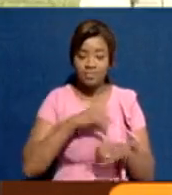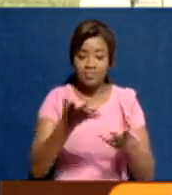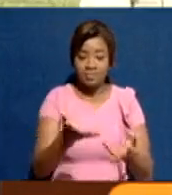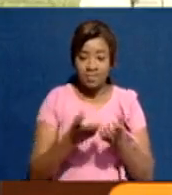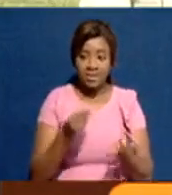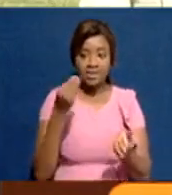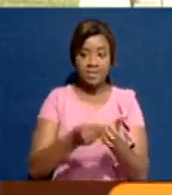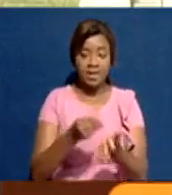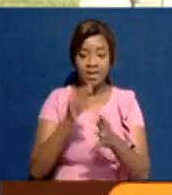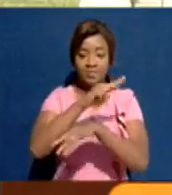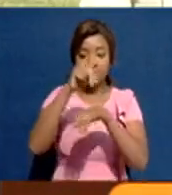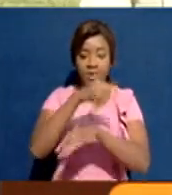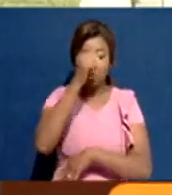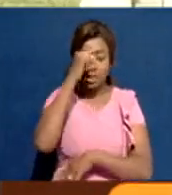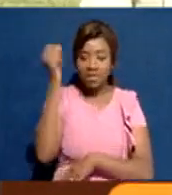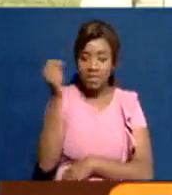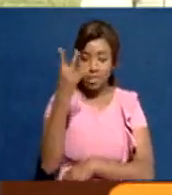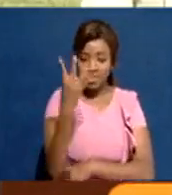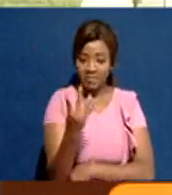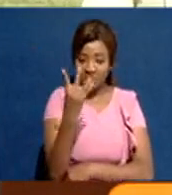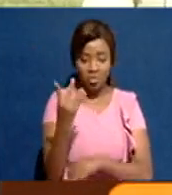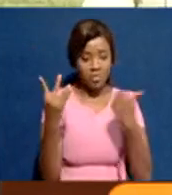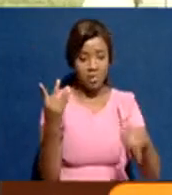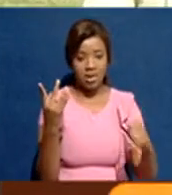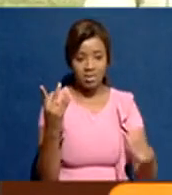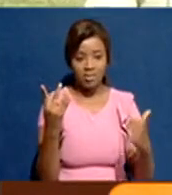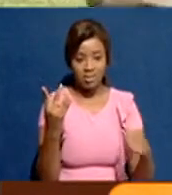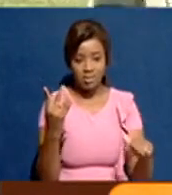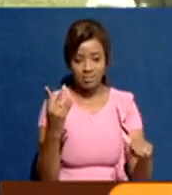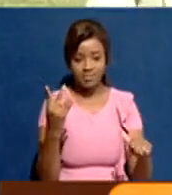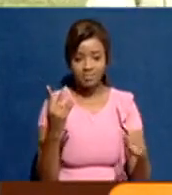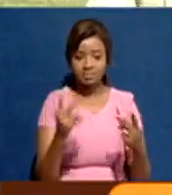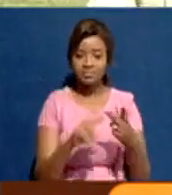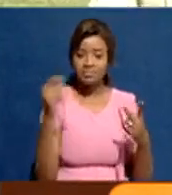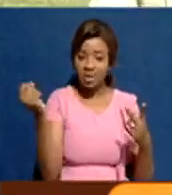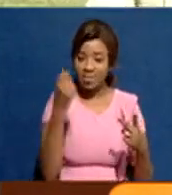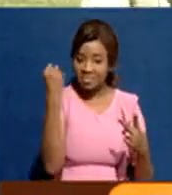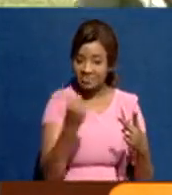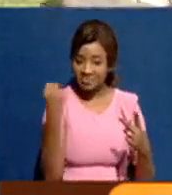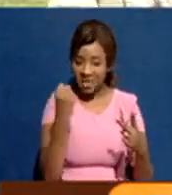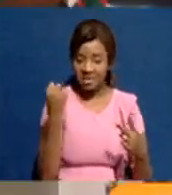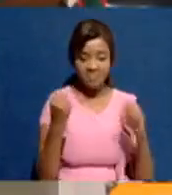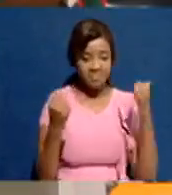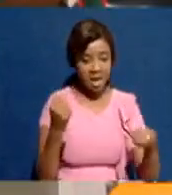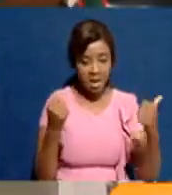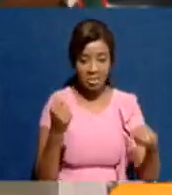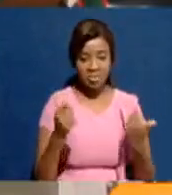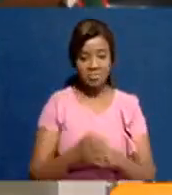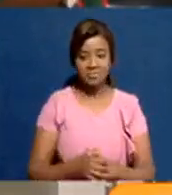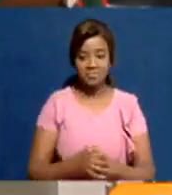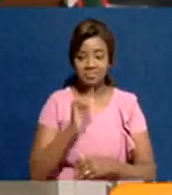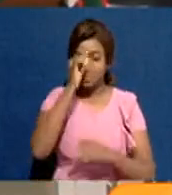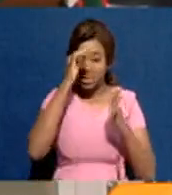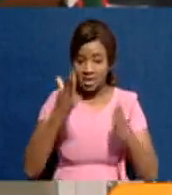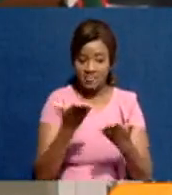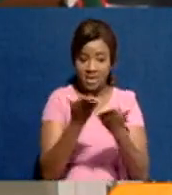kuu ni mwezi wa 4 hawajaleta pesa. Mwezi wa 5 hawajaleta pesa. Magavana